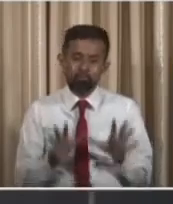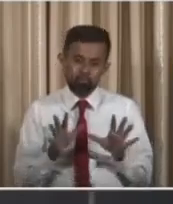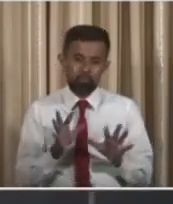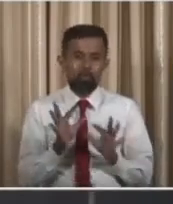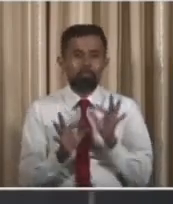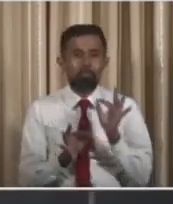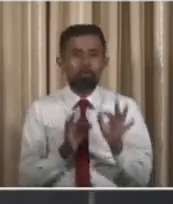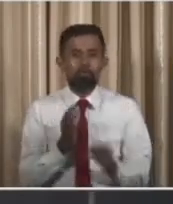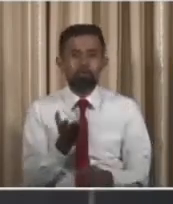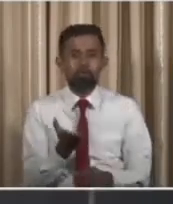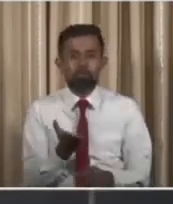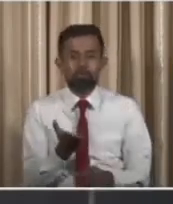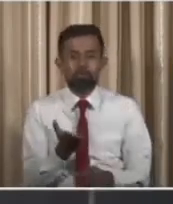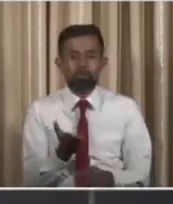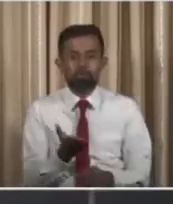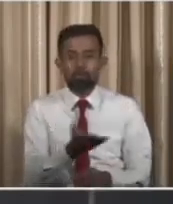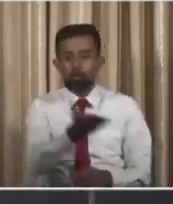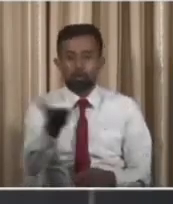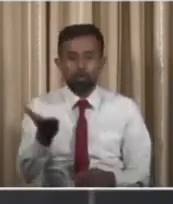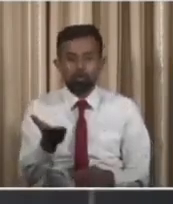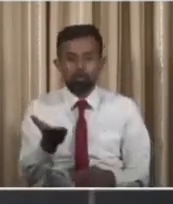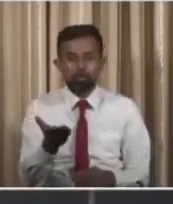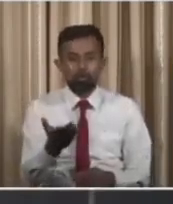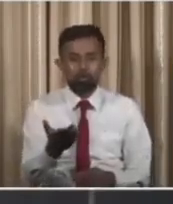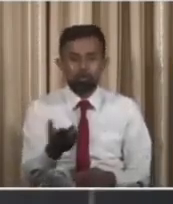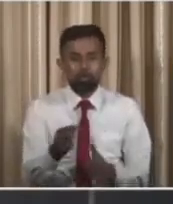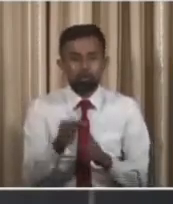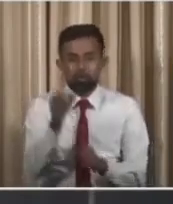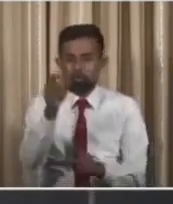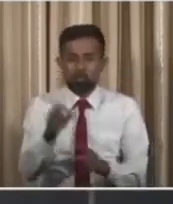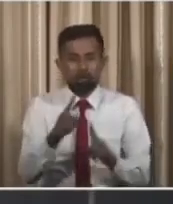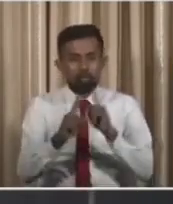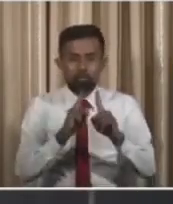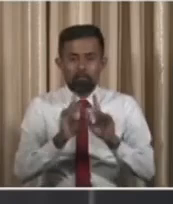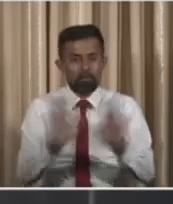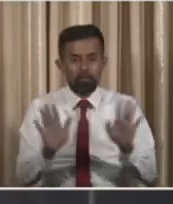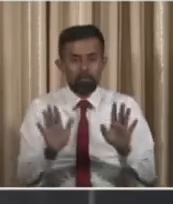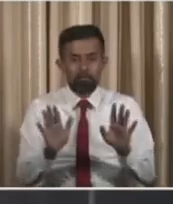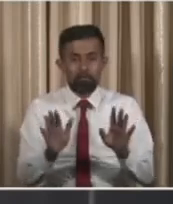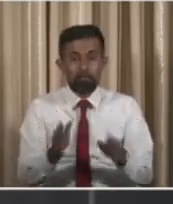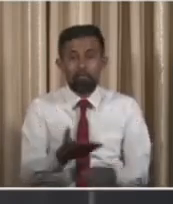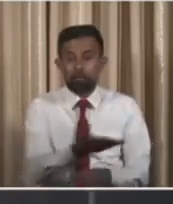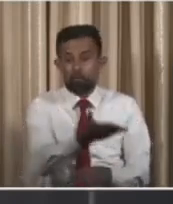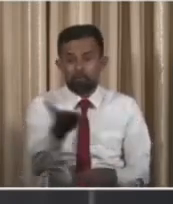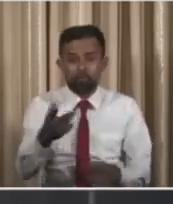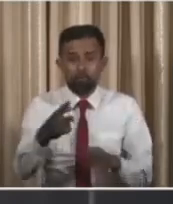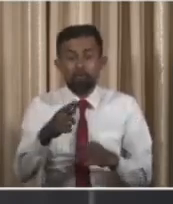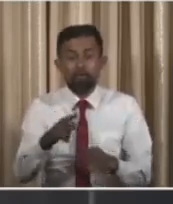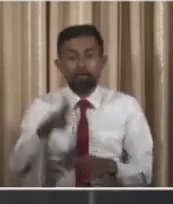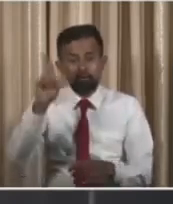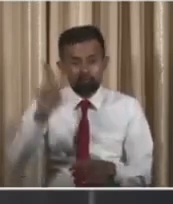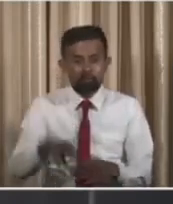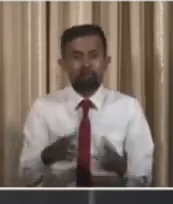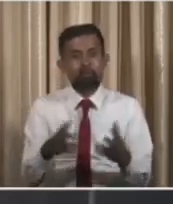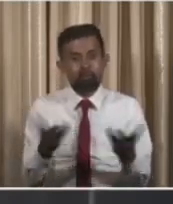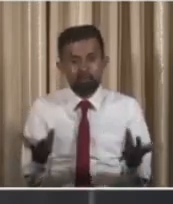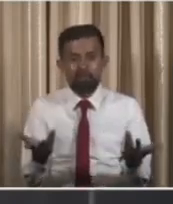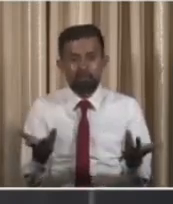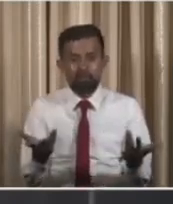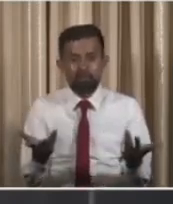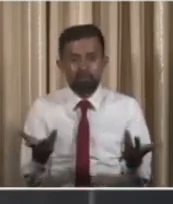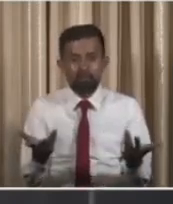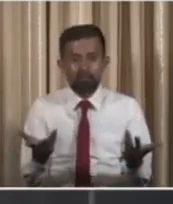කතාවක්ද? ඔබතුමාලට මෙතන සමා වෙන්න පුද්ගලික කතාවක් නෙමෙයි. ඔබතුමාලට